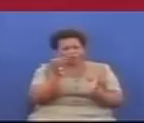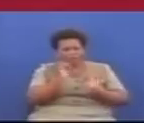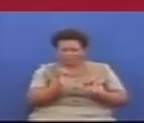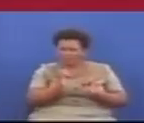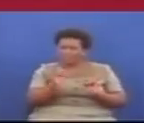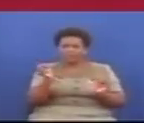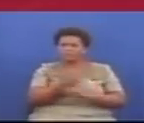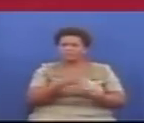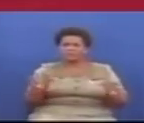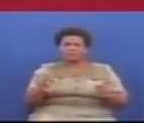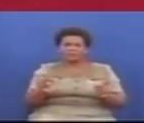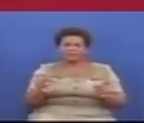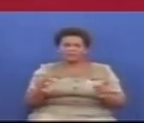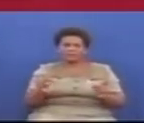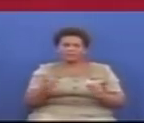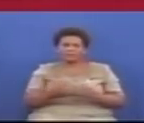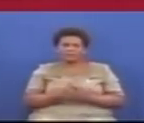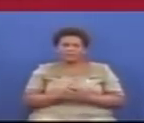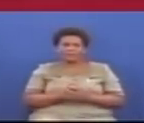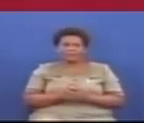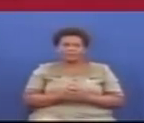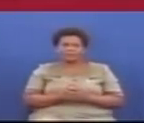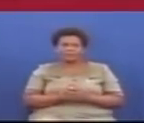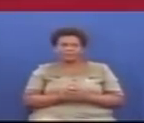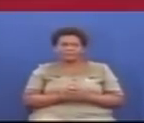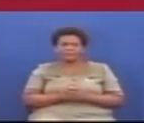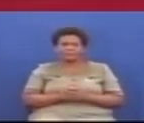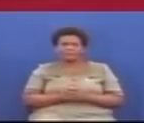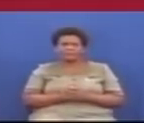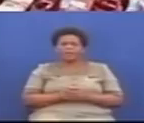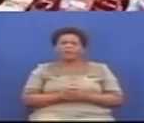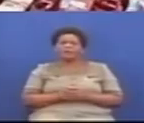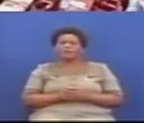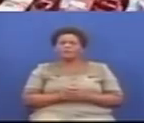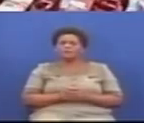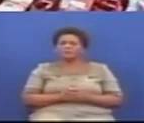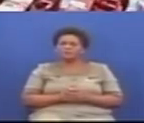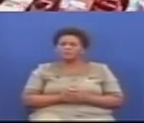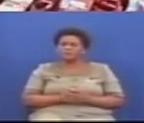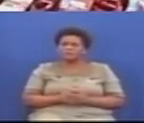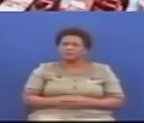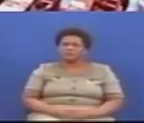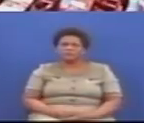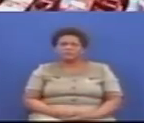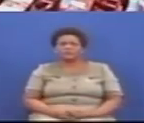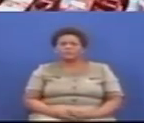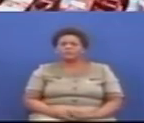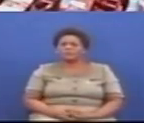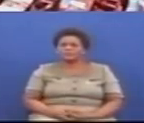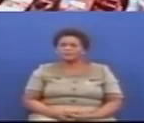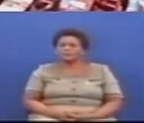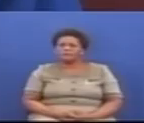iwezekanavyo, iweze kufanywa kazi kama kweli ni tatizo katika eneo hilo. Asante. Asante.